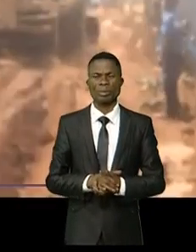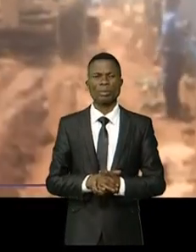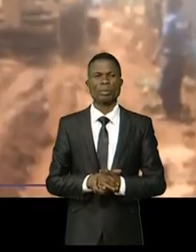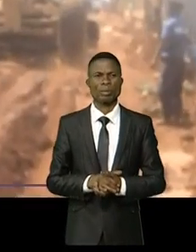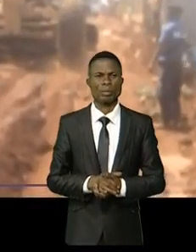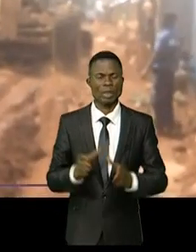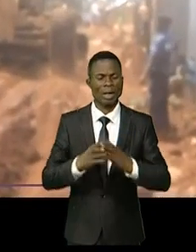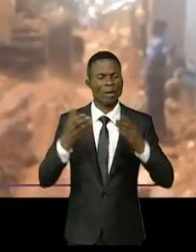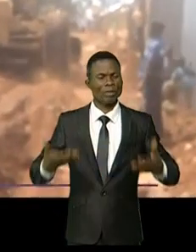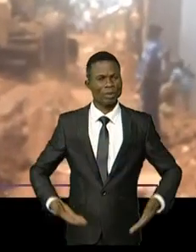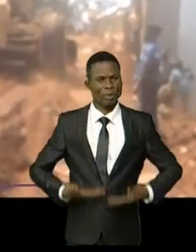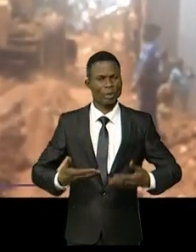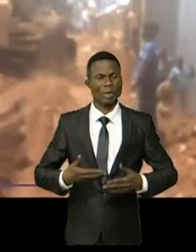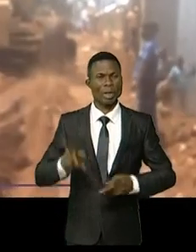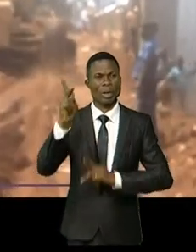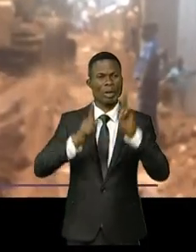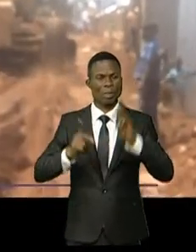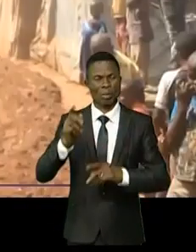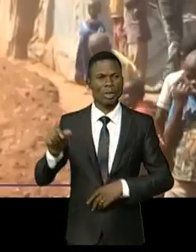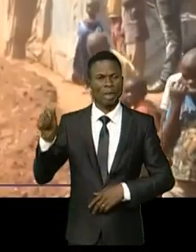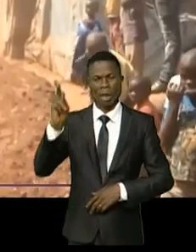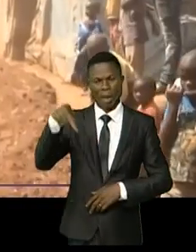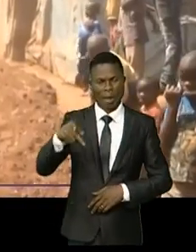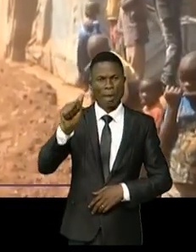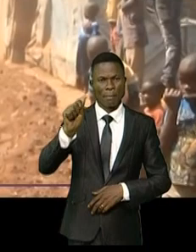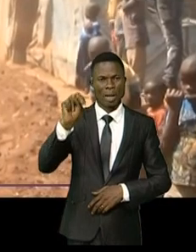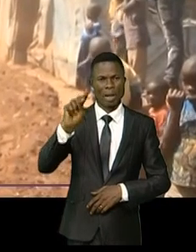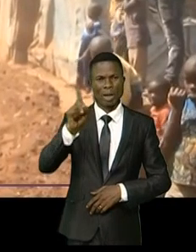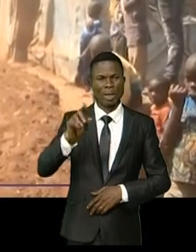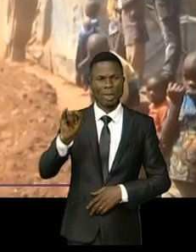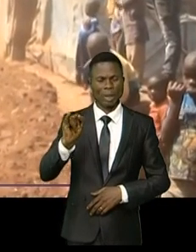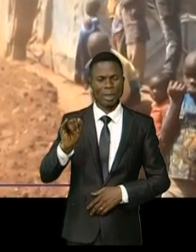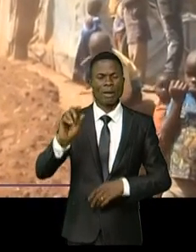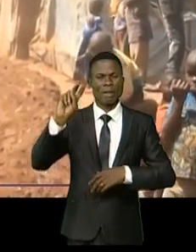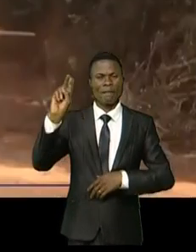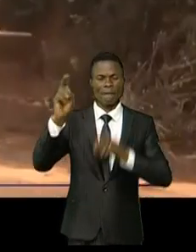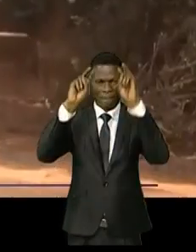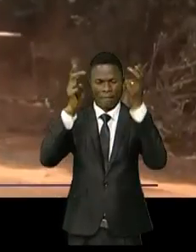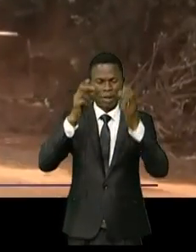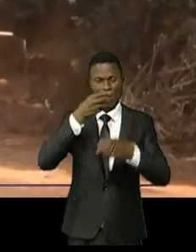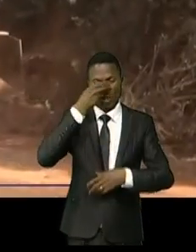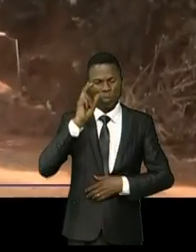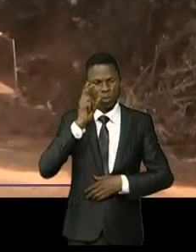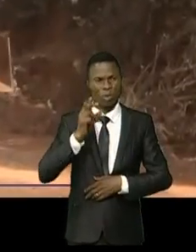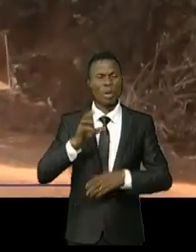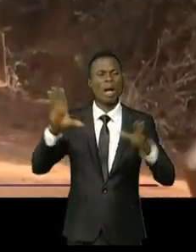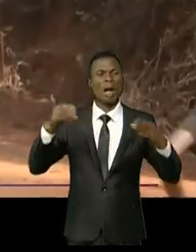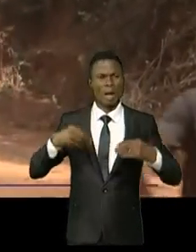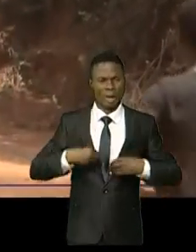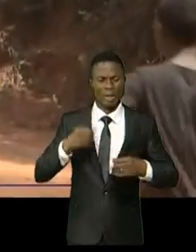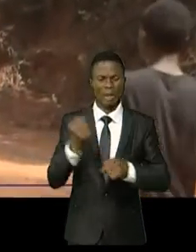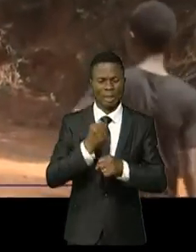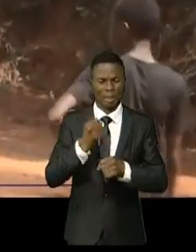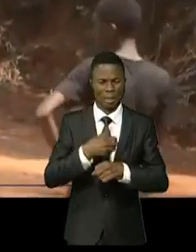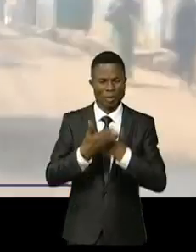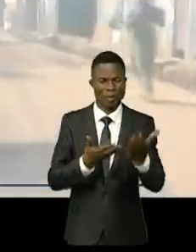C'est avec joie que les habitants du quartier Panzi, commune du Banda, dans la ville de Bukavu, accueillent la réhabilitation du tronçon